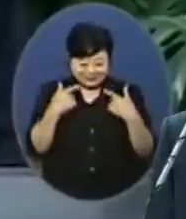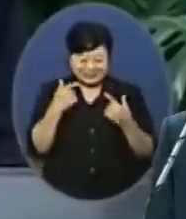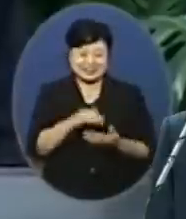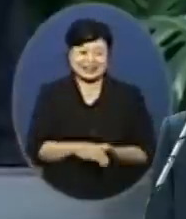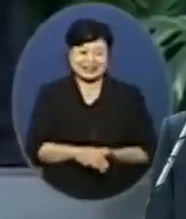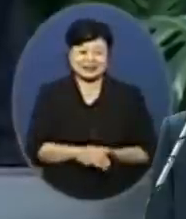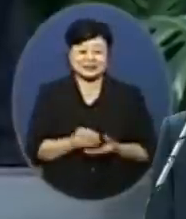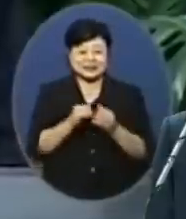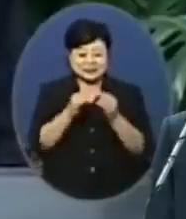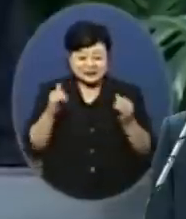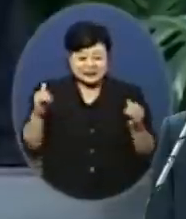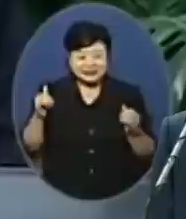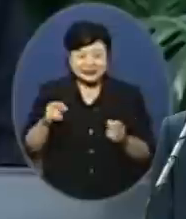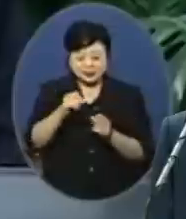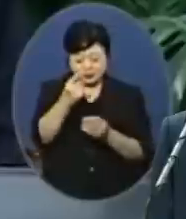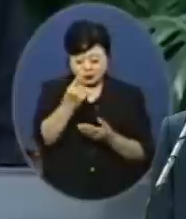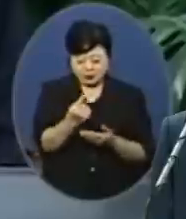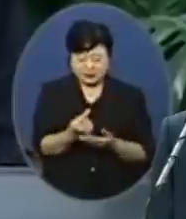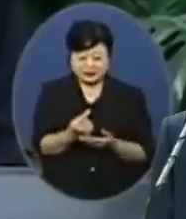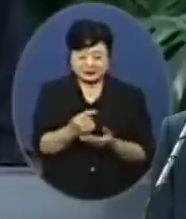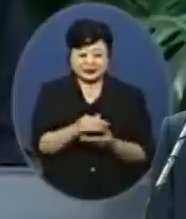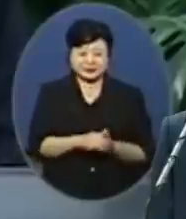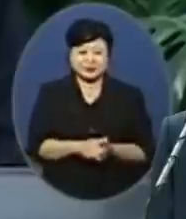우리 인생에 있어서 다가오는